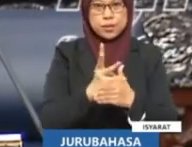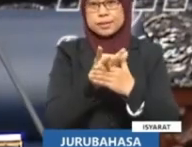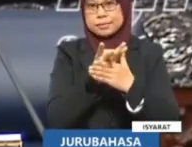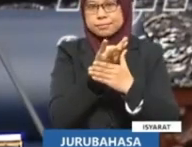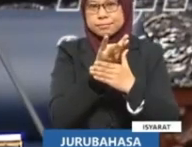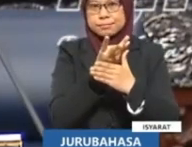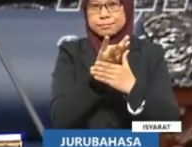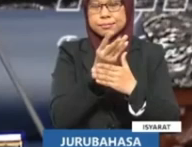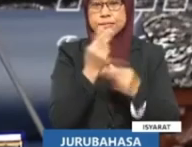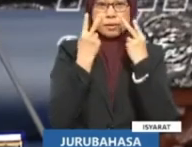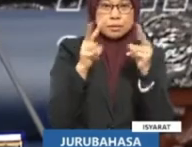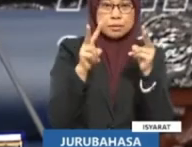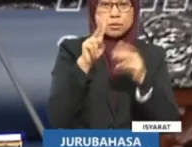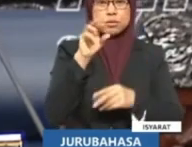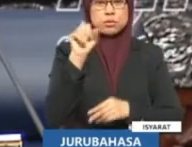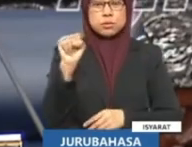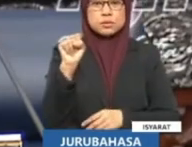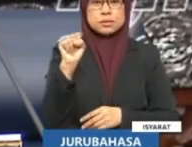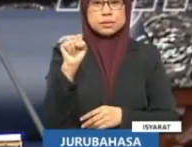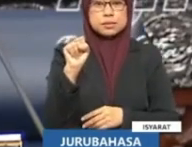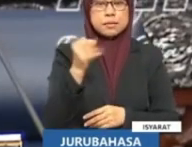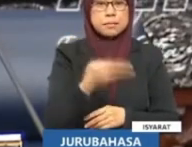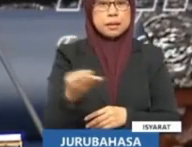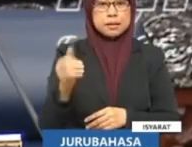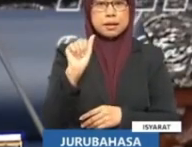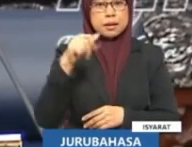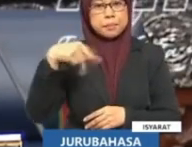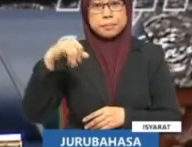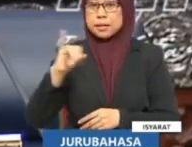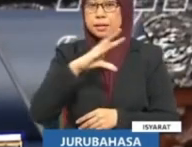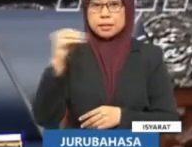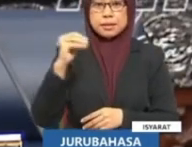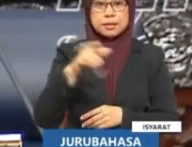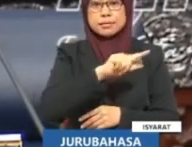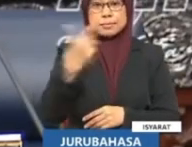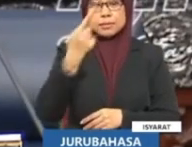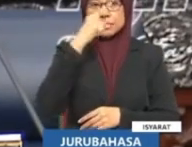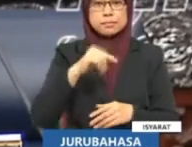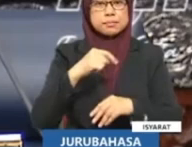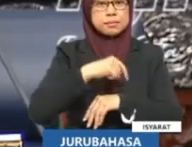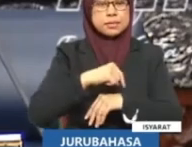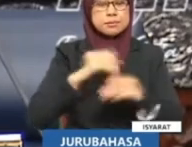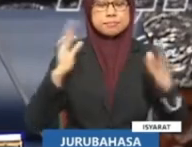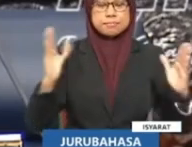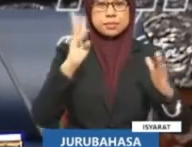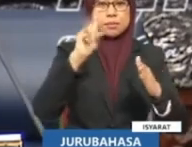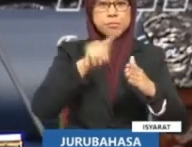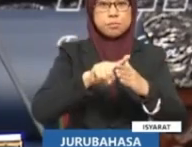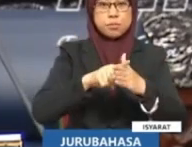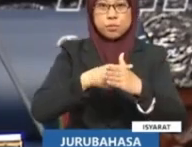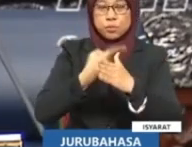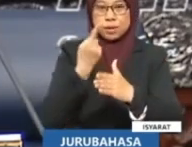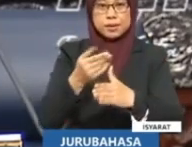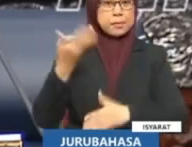dengan mengambil kira kos bahan api dan pencernaan lain bagi tempoh 6 bulan kebelakang